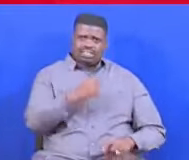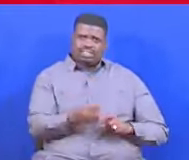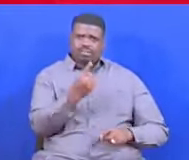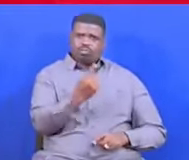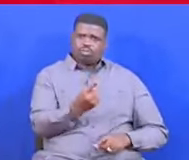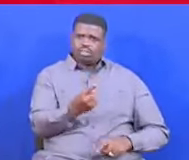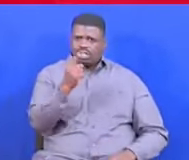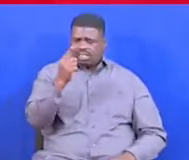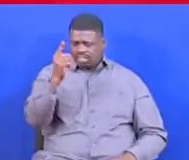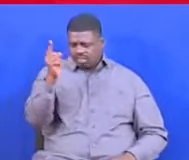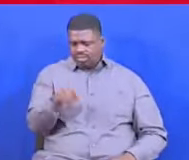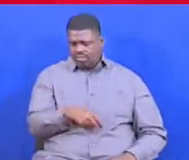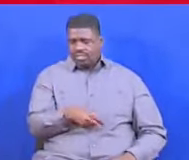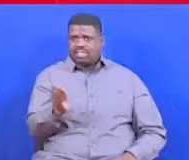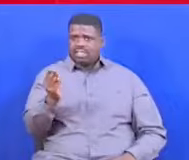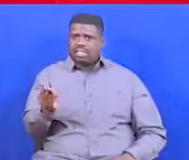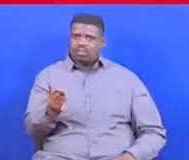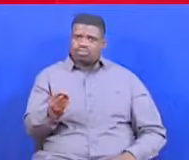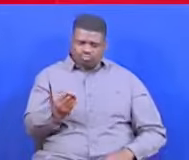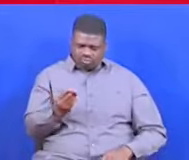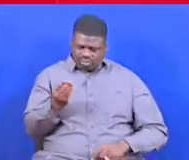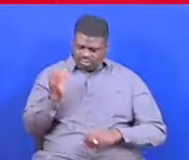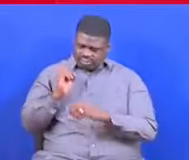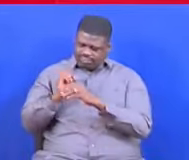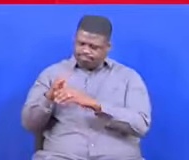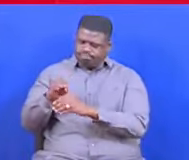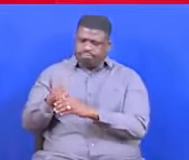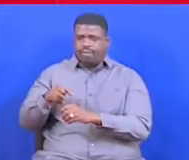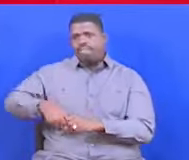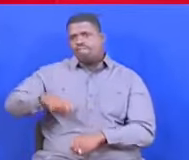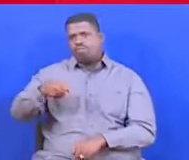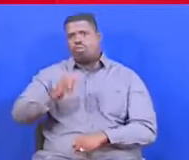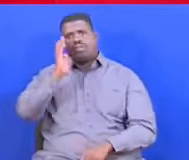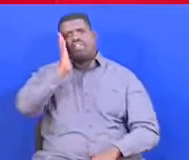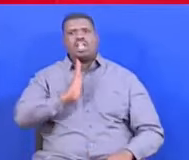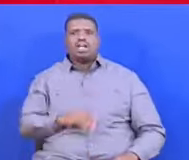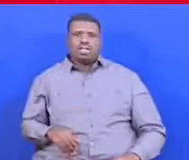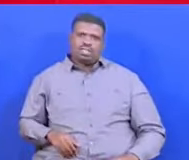1/3 zinakwenda kwa ajili ya mfuko wa vijana. Leo ninazungumza